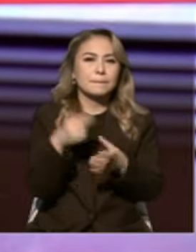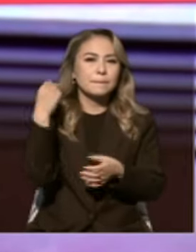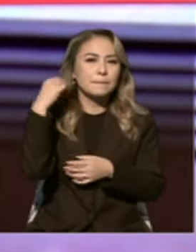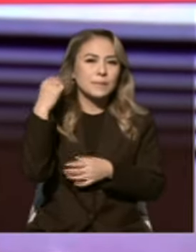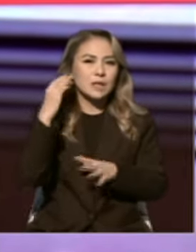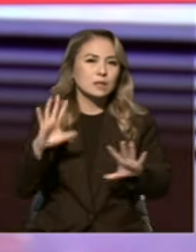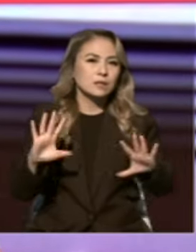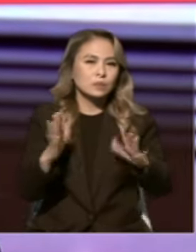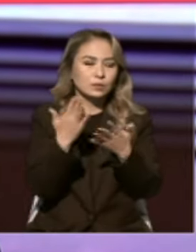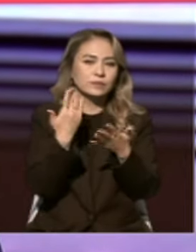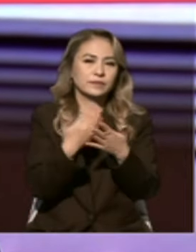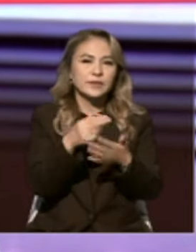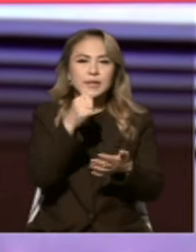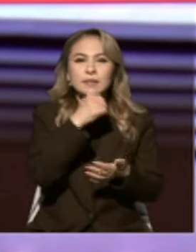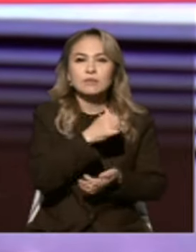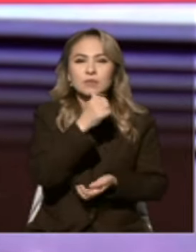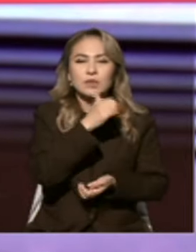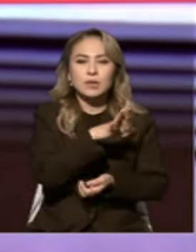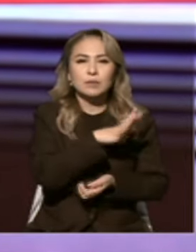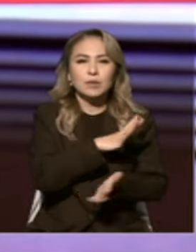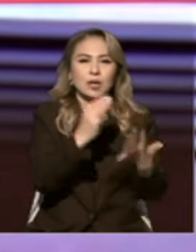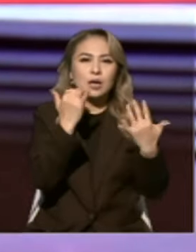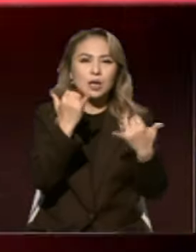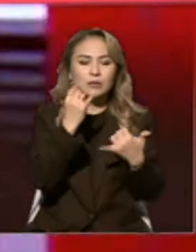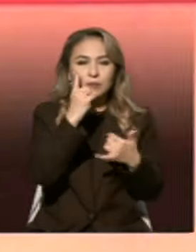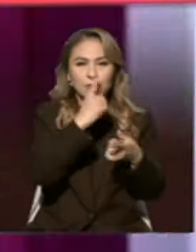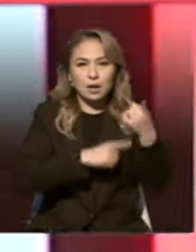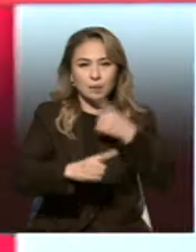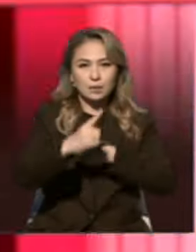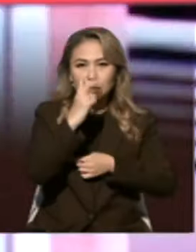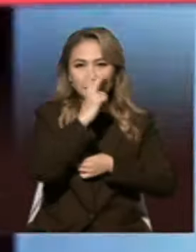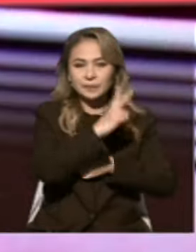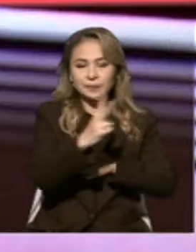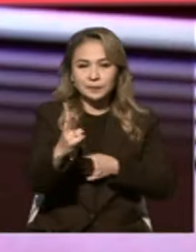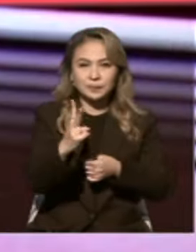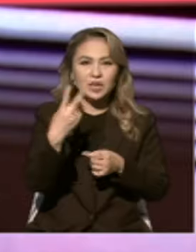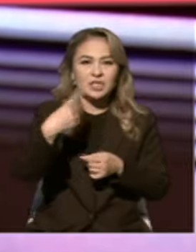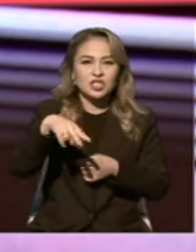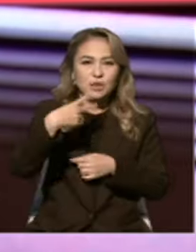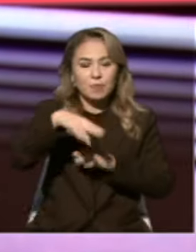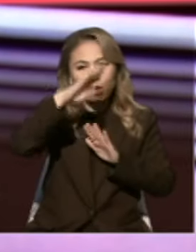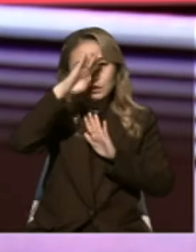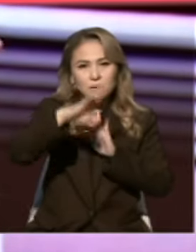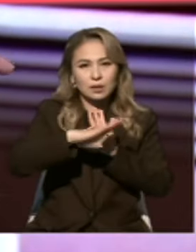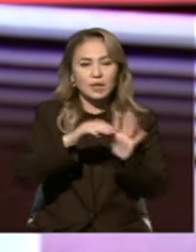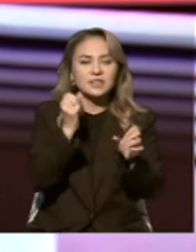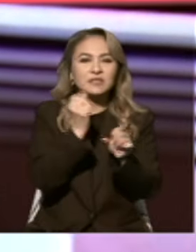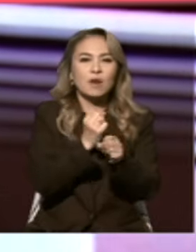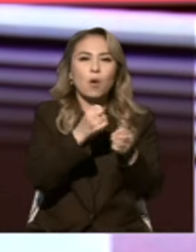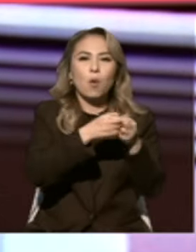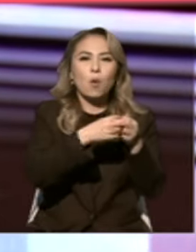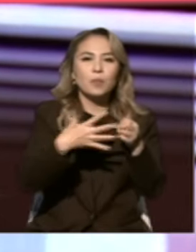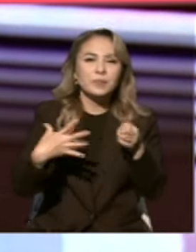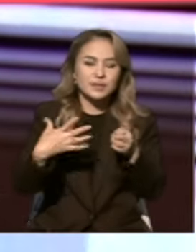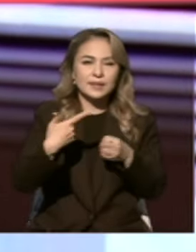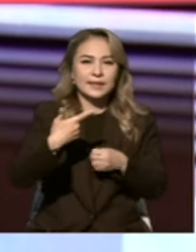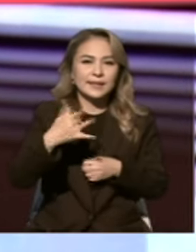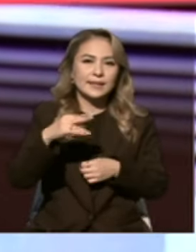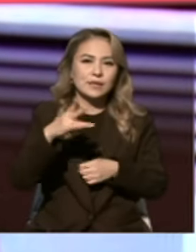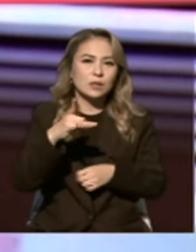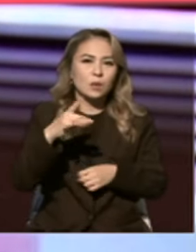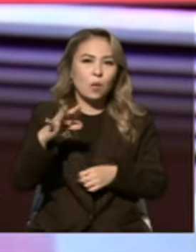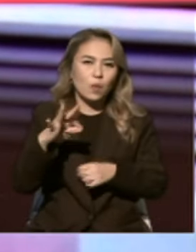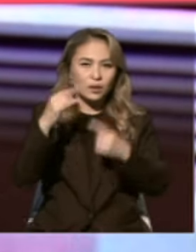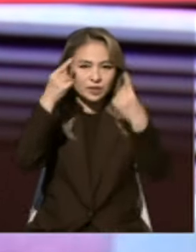жағынан сынға түсіп қалды. Қазір олар қайтадан қарап жатыр. Сонда 20 қоймасын салу үшін, 15 гидротехникалық